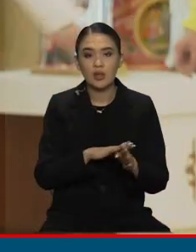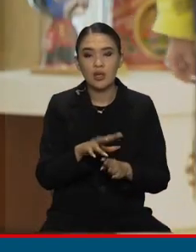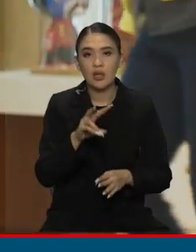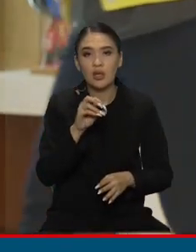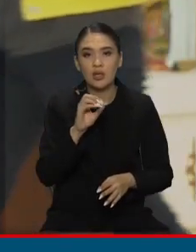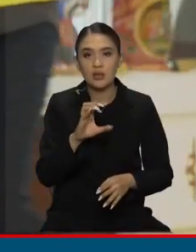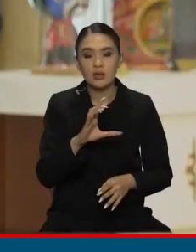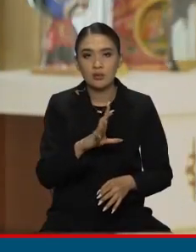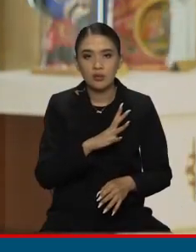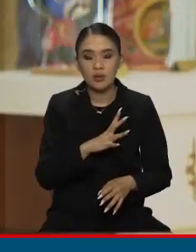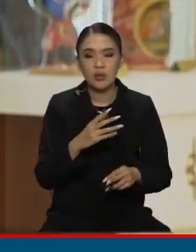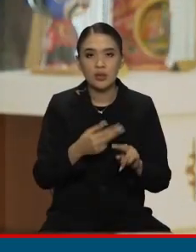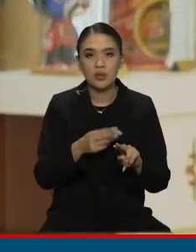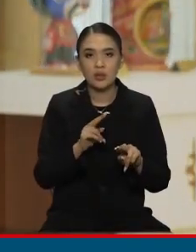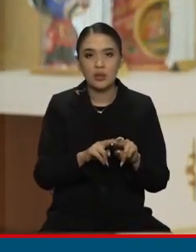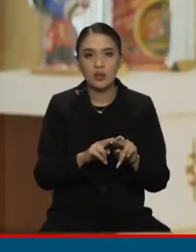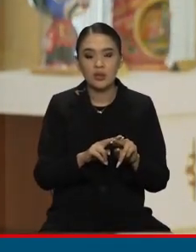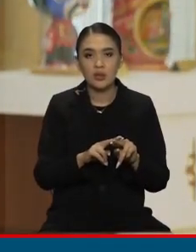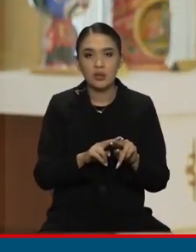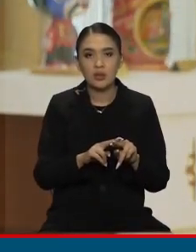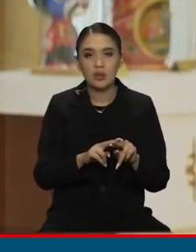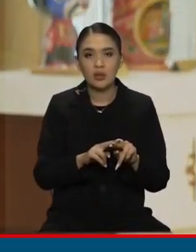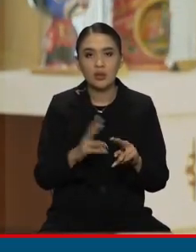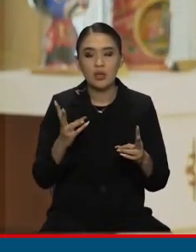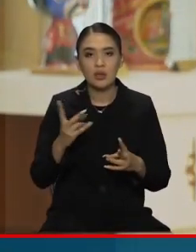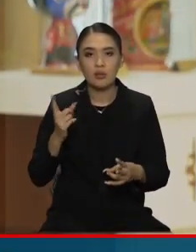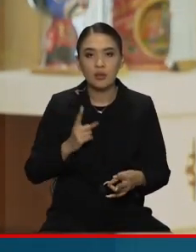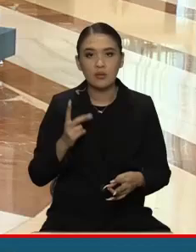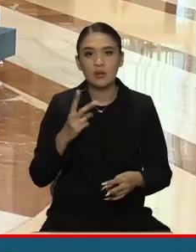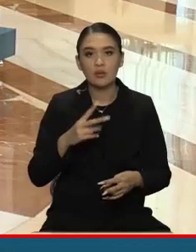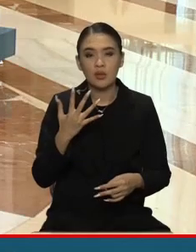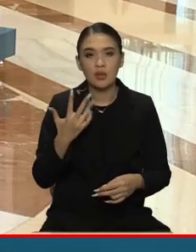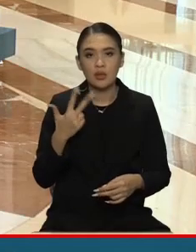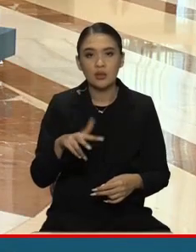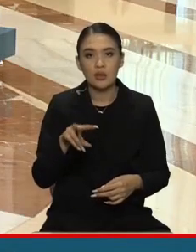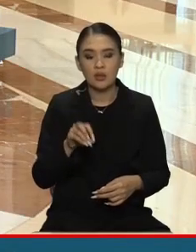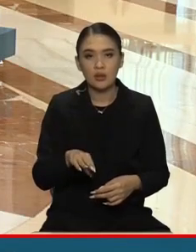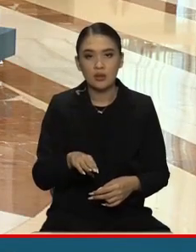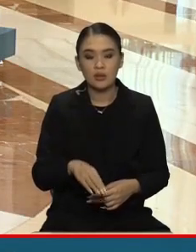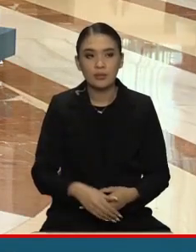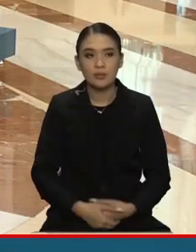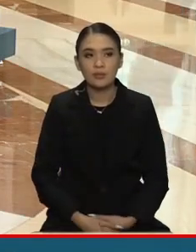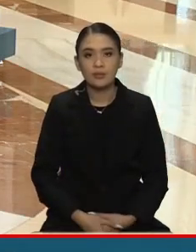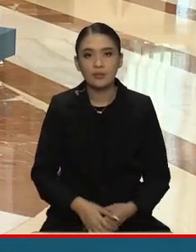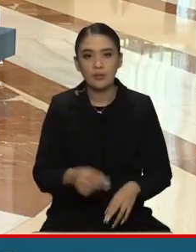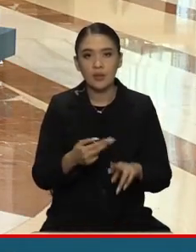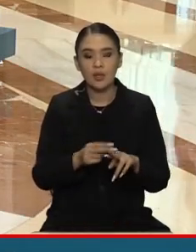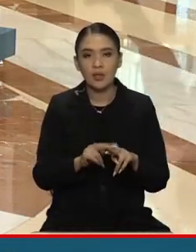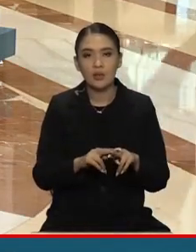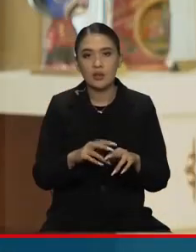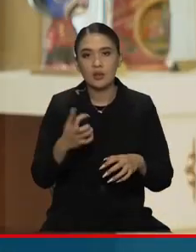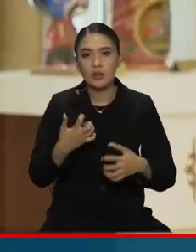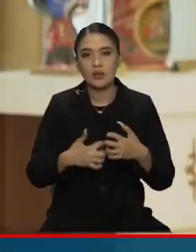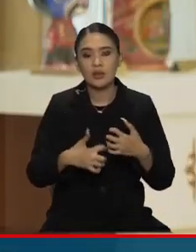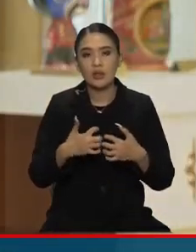появился конечно здесь Придётся подождать 25-30 лет Это только минимум